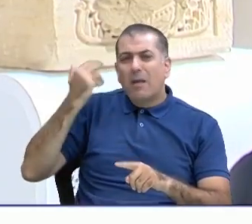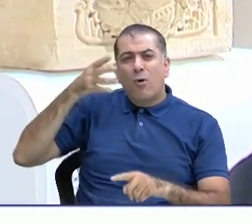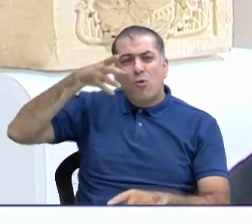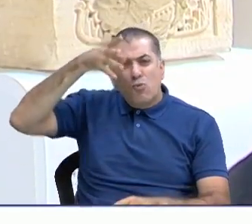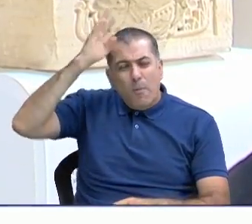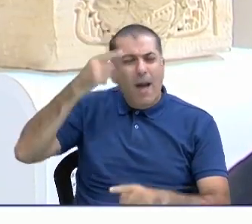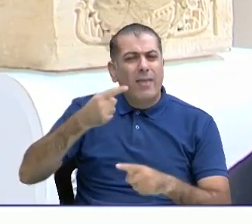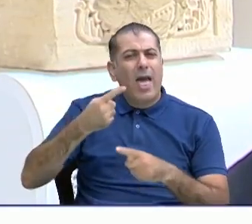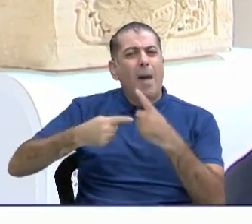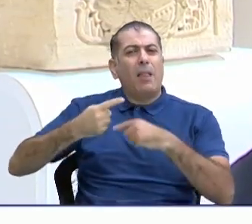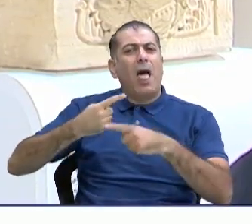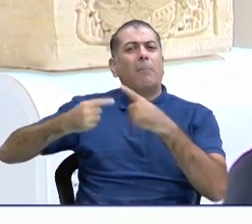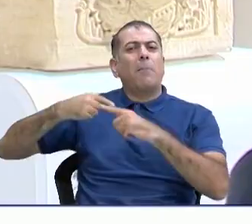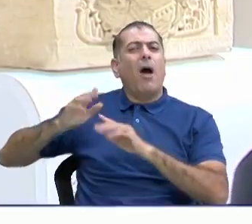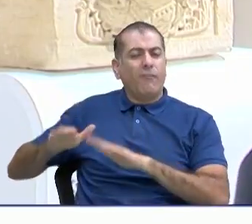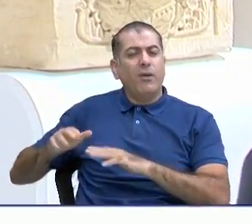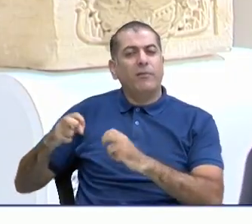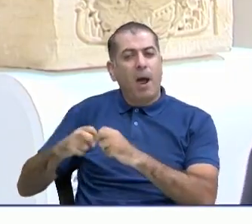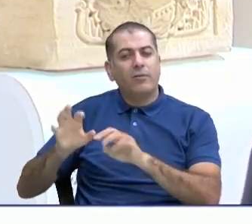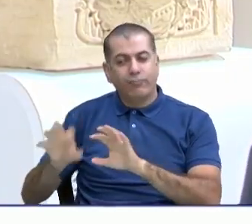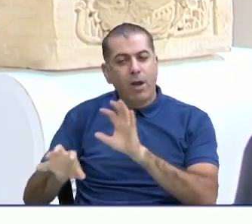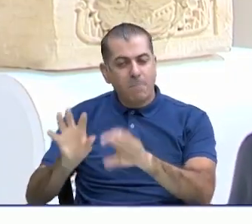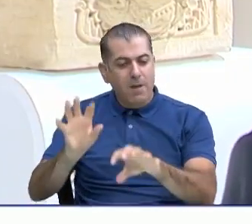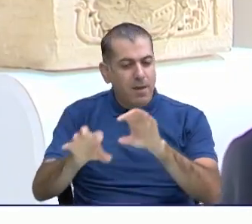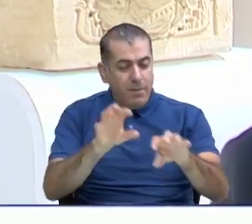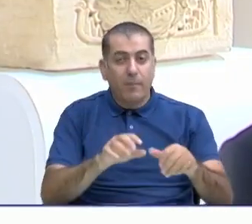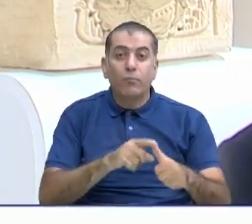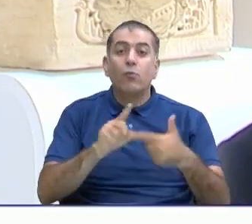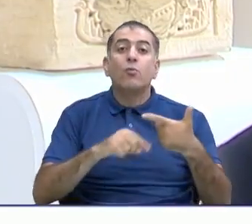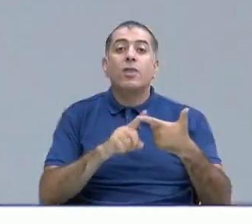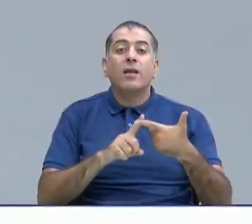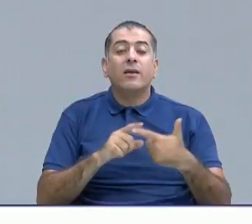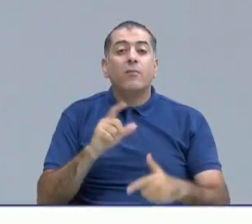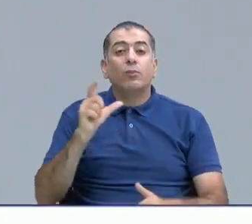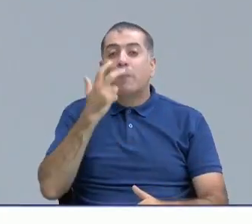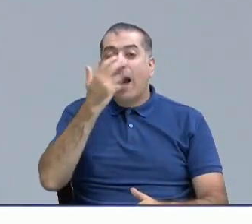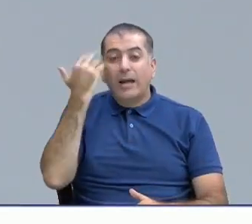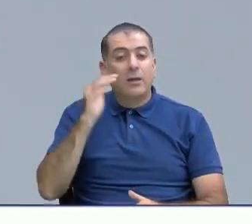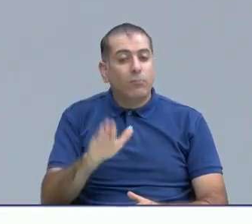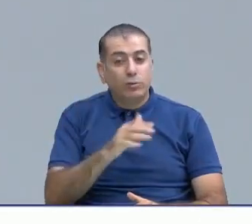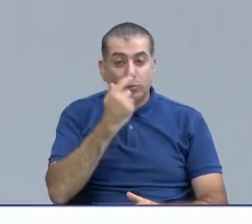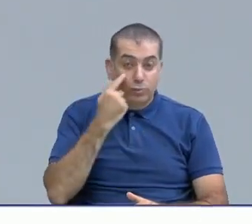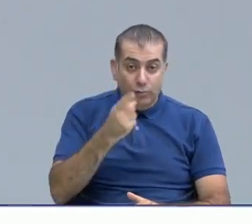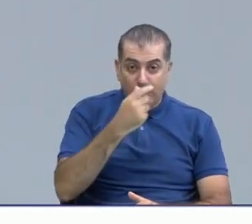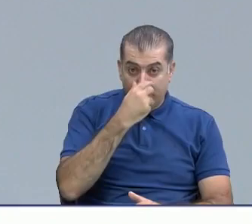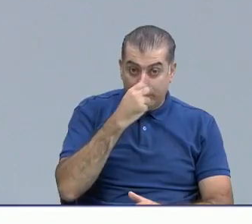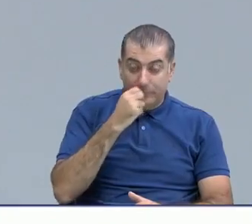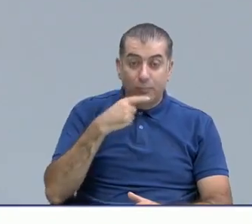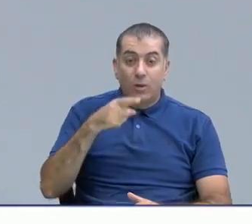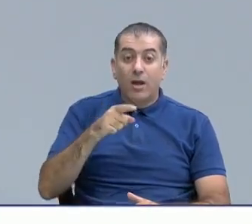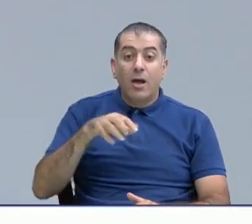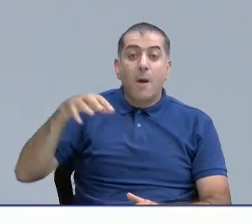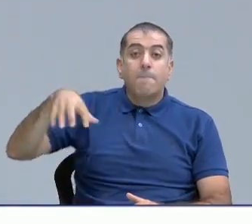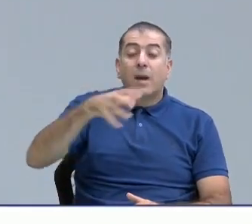والروماني اضافه الى المسكوك بعض المسكوكات الاسلاميه ويضم المتحف اثارا لاربعه